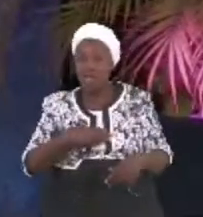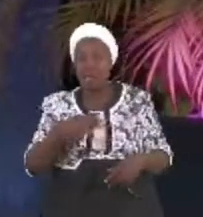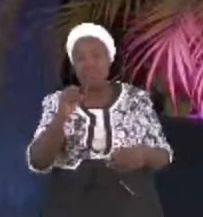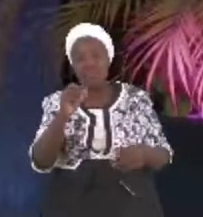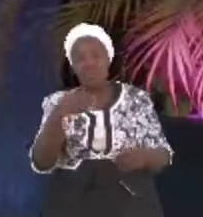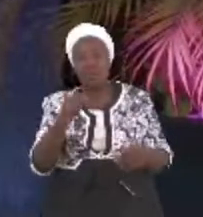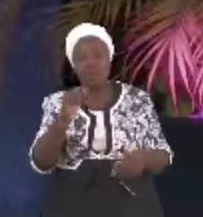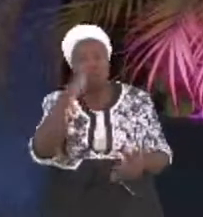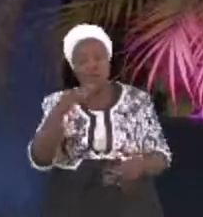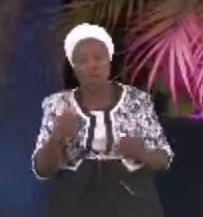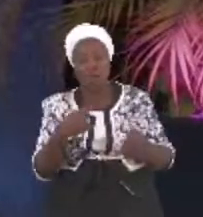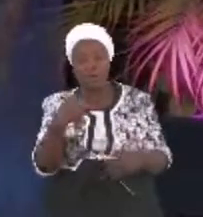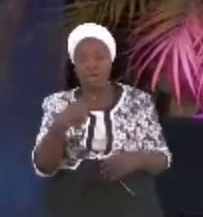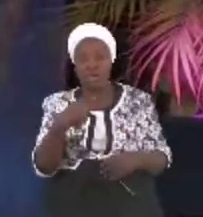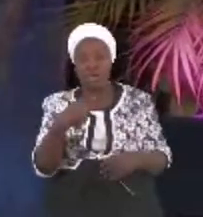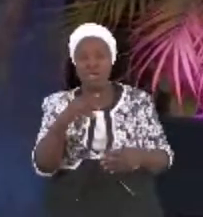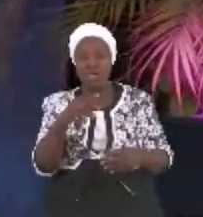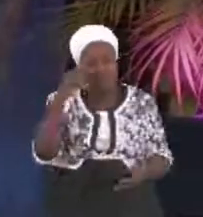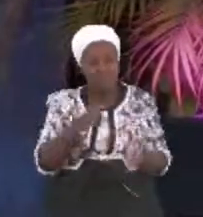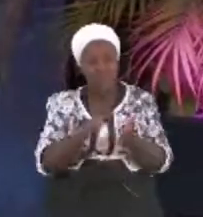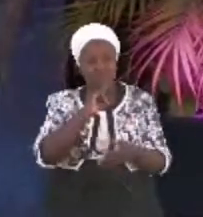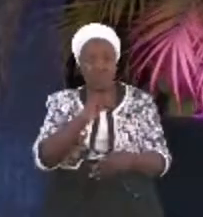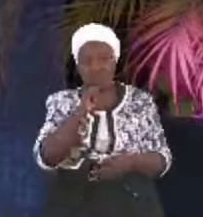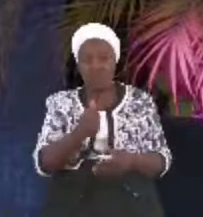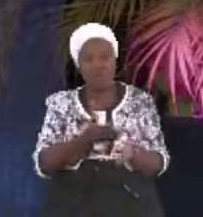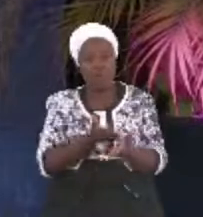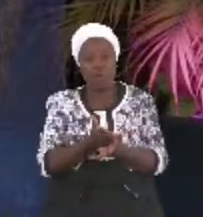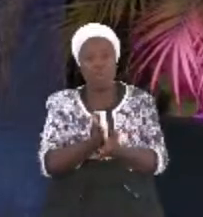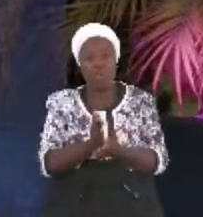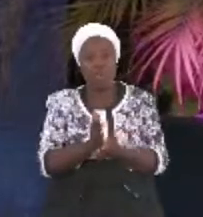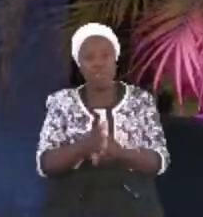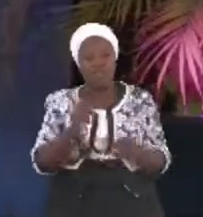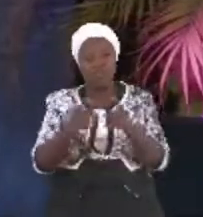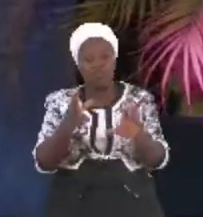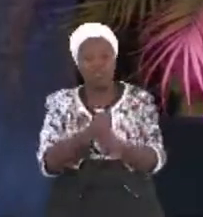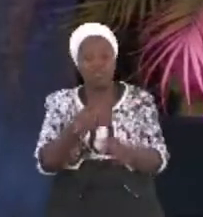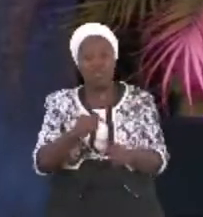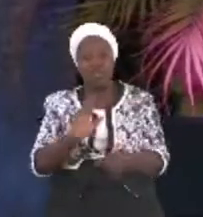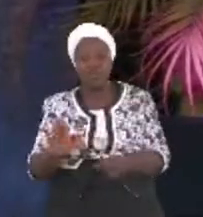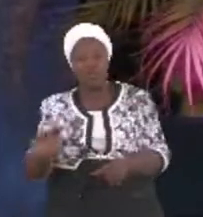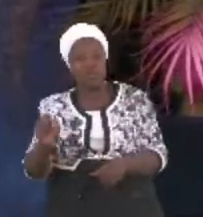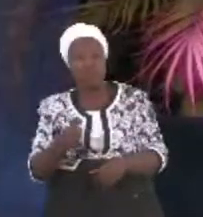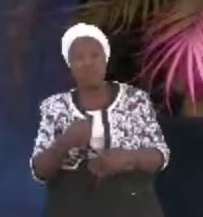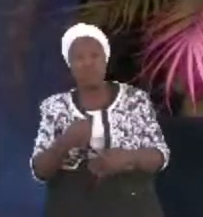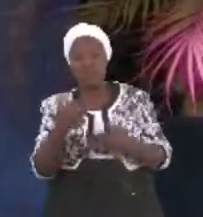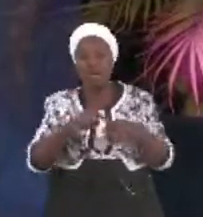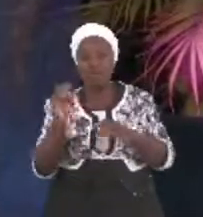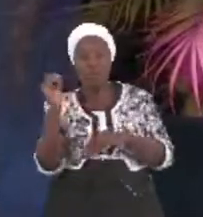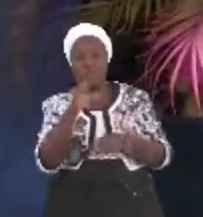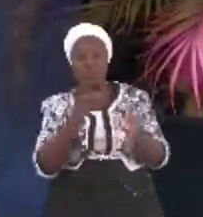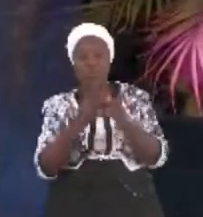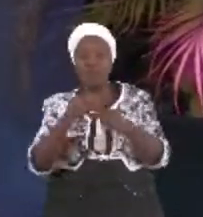la femme a dit, car il n'est pas bien de prendre le pain des enfants et de le jeter aux petits